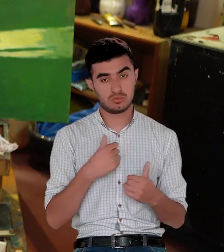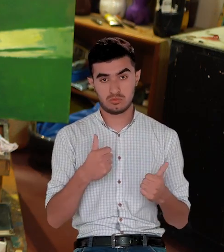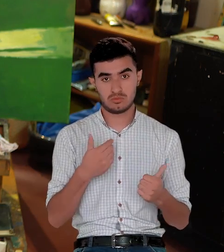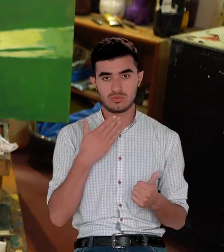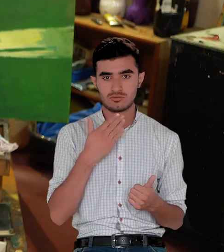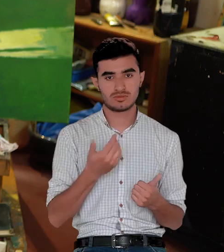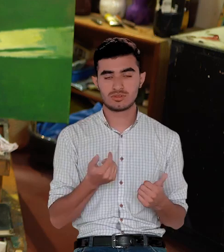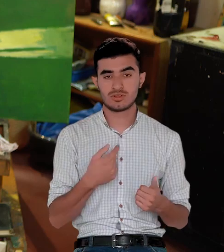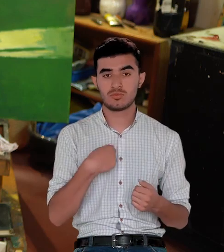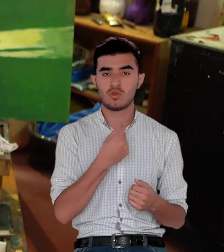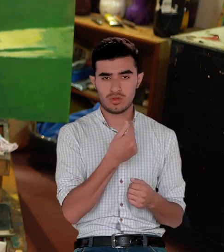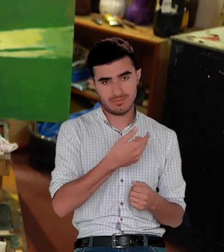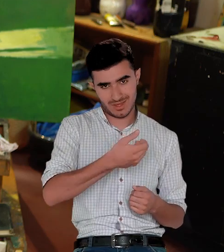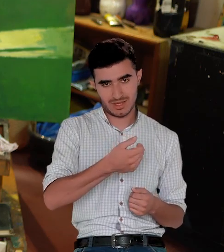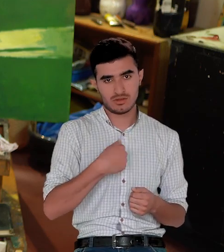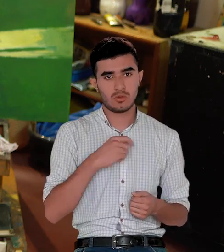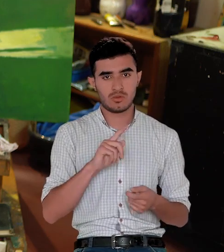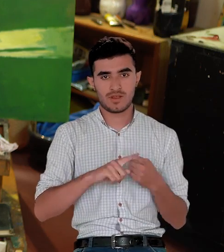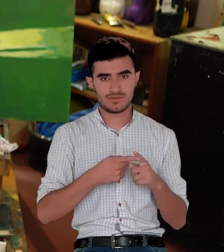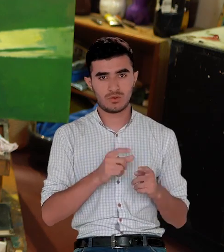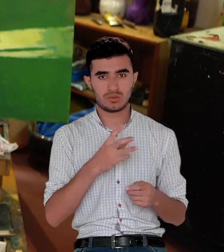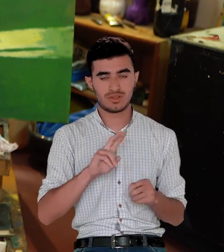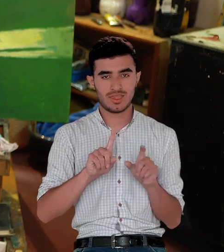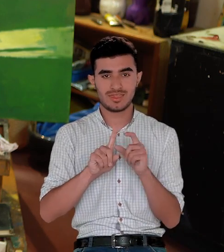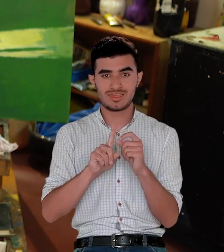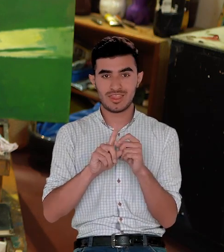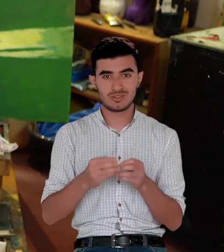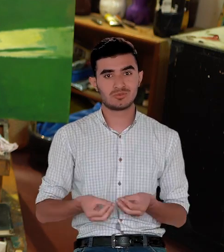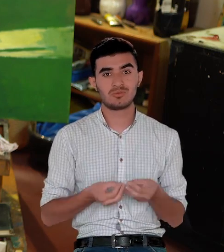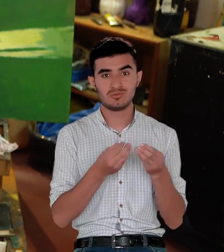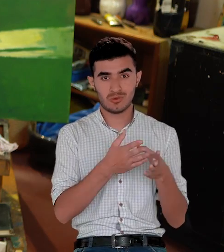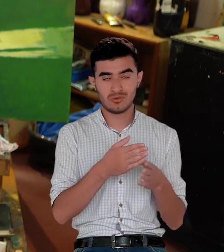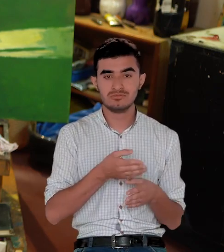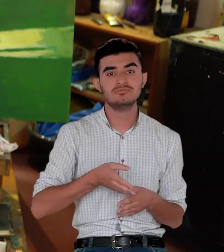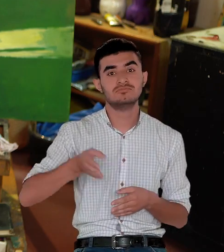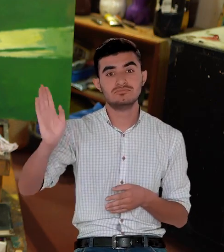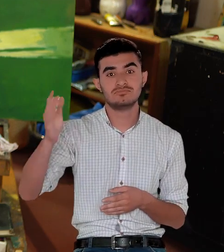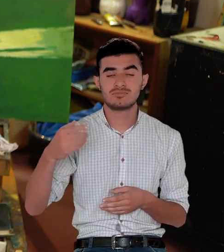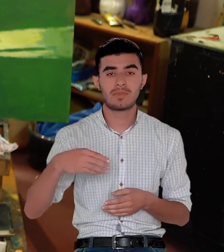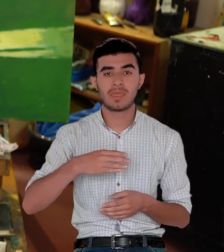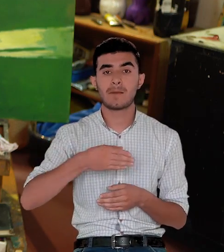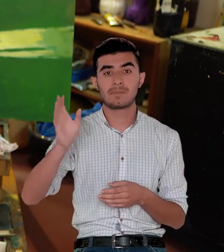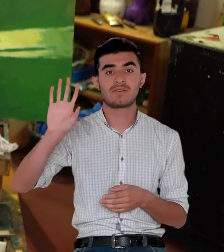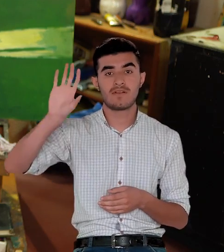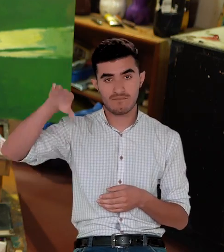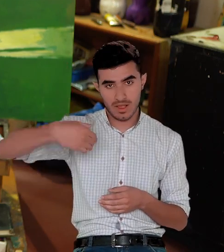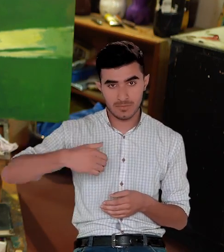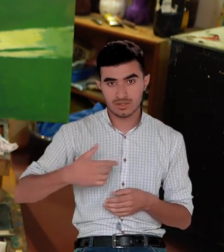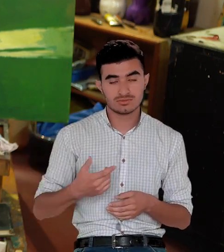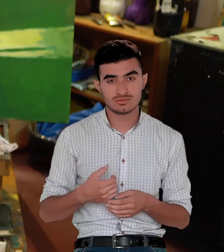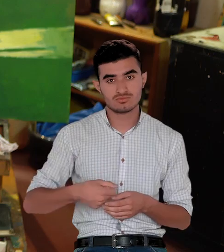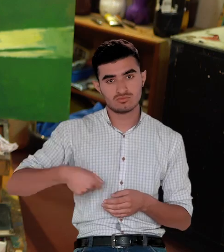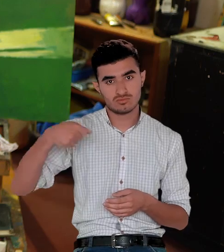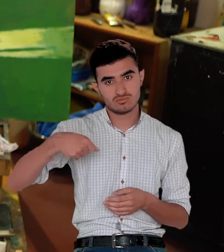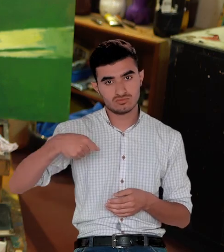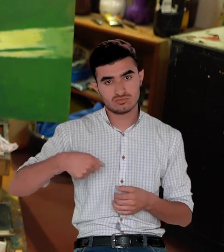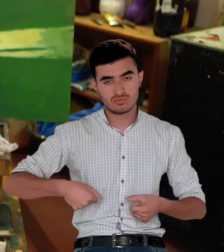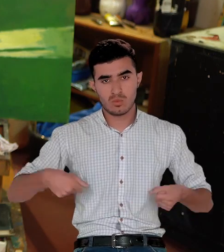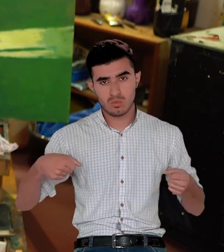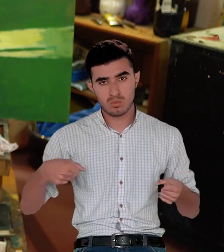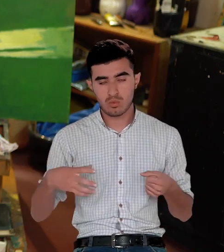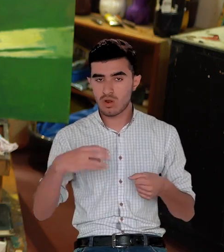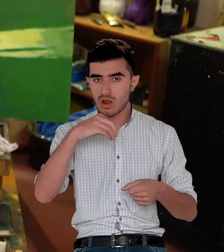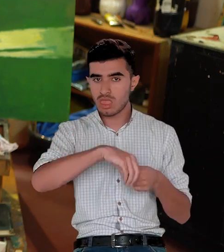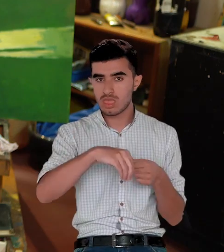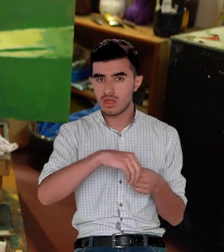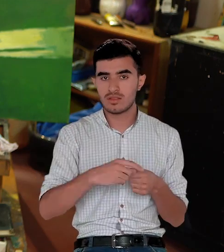آیا 800 روپے کوئٹہ سے. تو وہ اسکالرشپ میرے کلاس فیلو کہنے لگا ہمیں بھی کھلاؤ گے؟